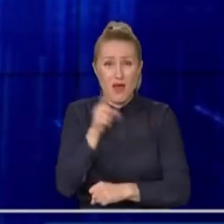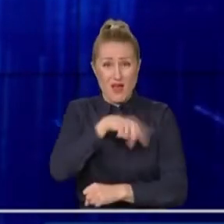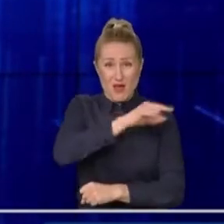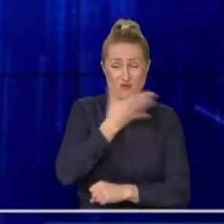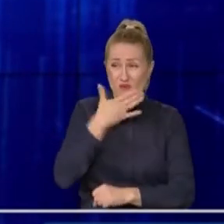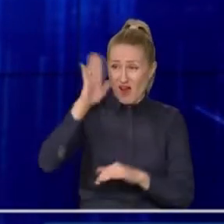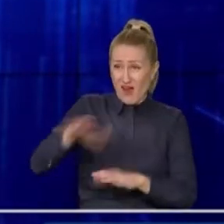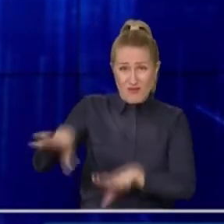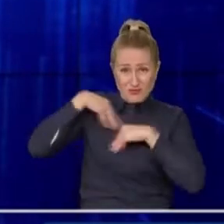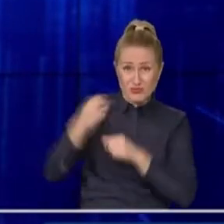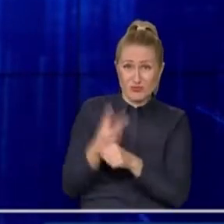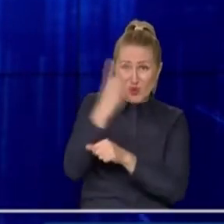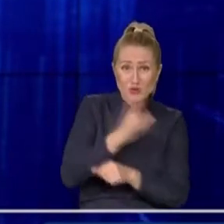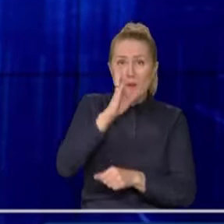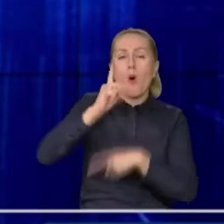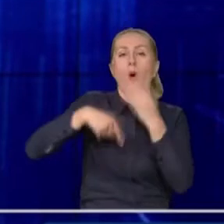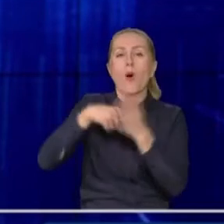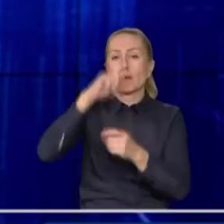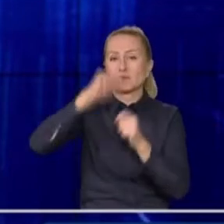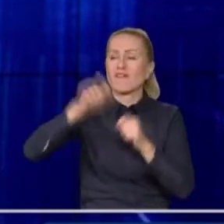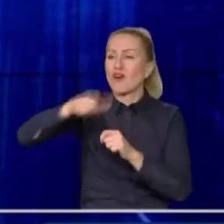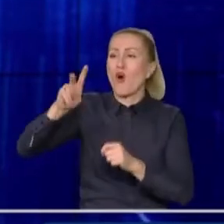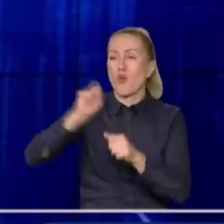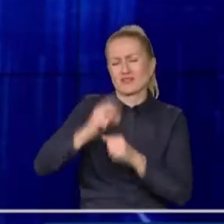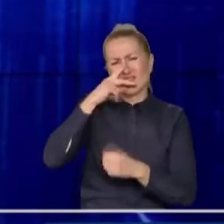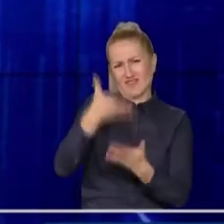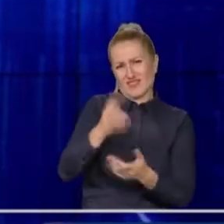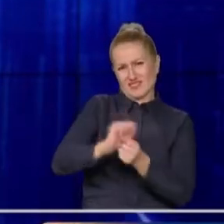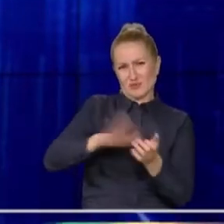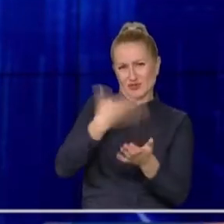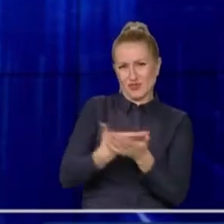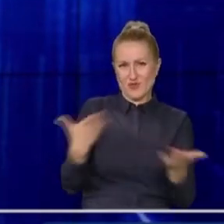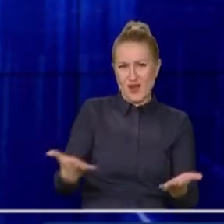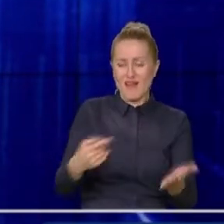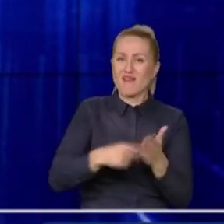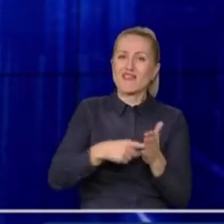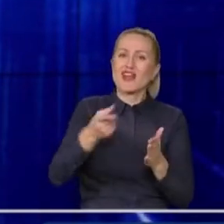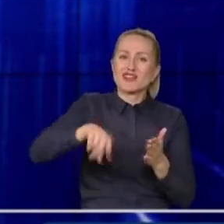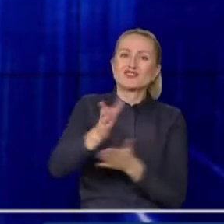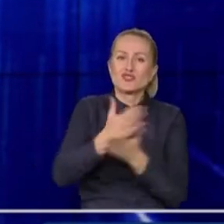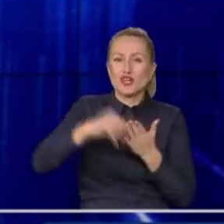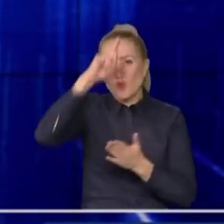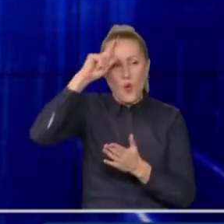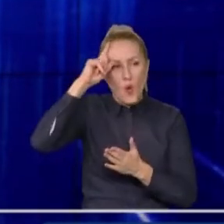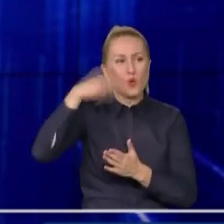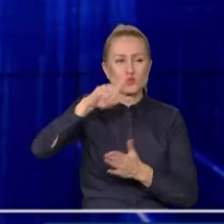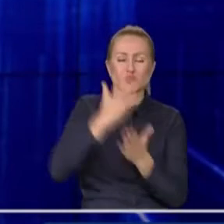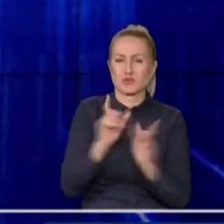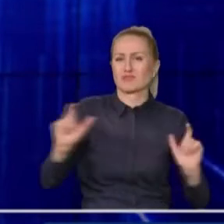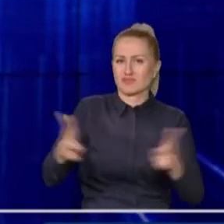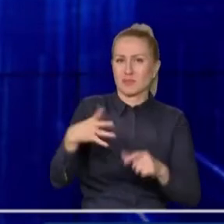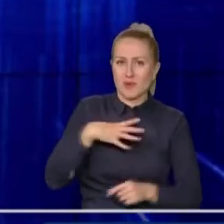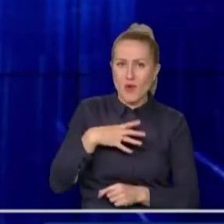ich wszystkich, a potem sprawdzimy, kto to jest, no to widać na tym przykładzie. Tak, część tych osób została na szczęście zatrzymana,